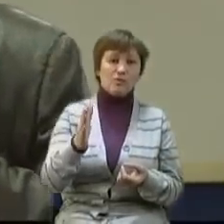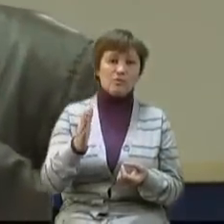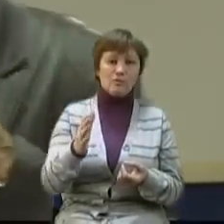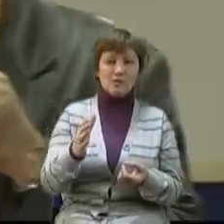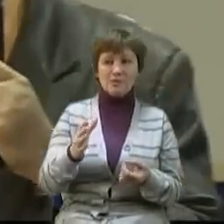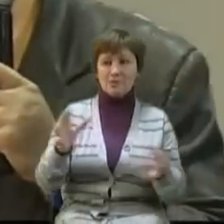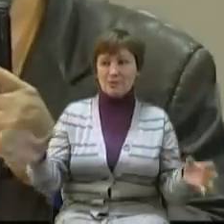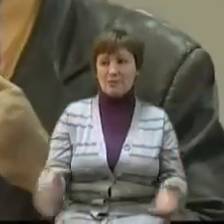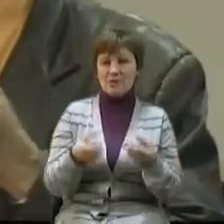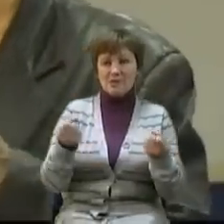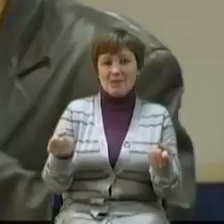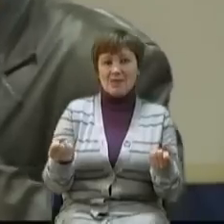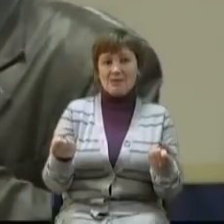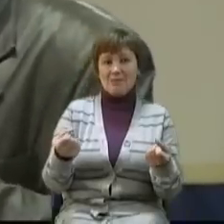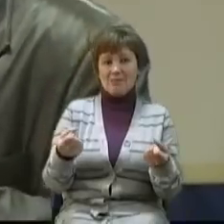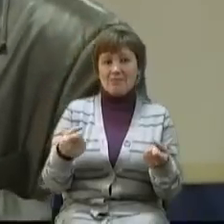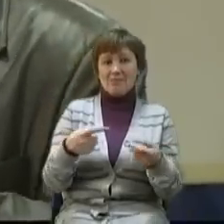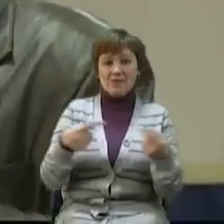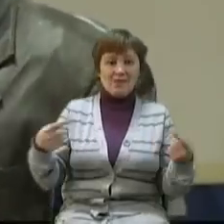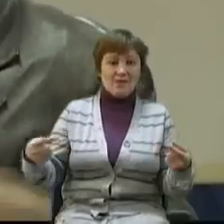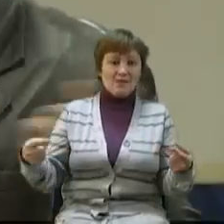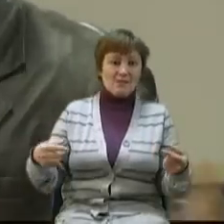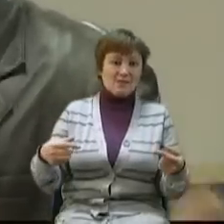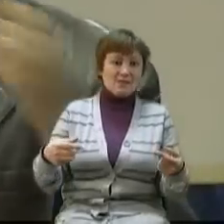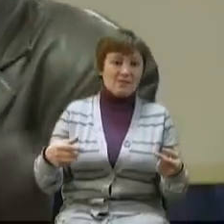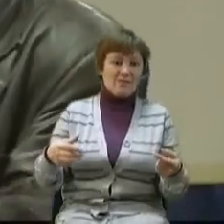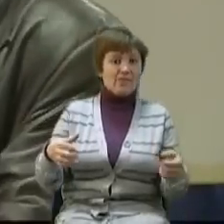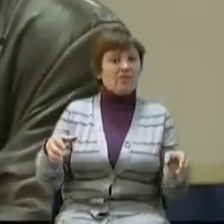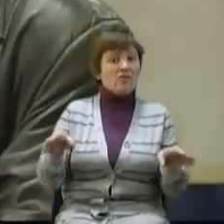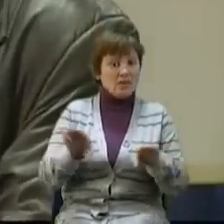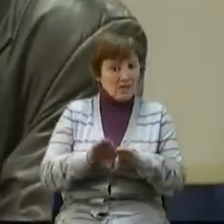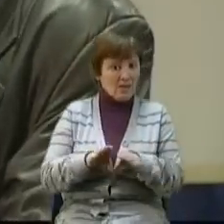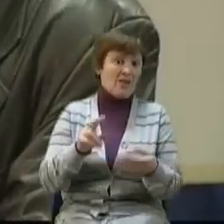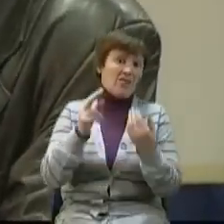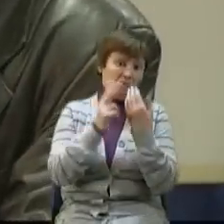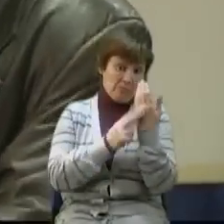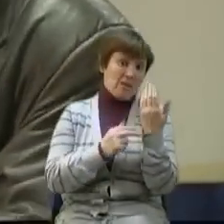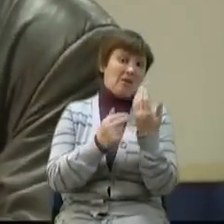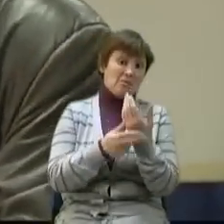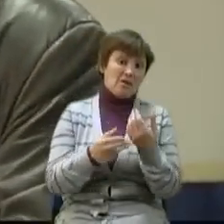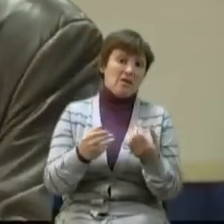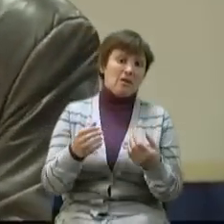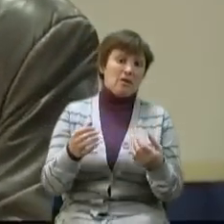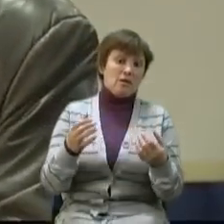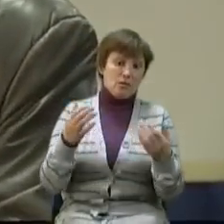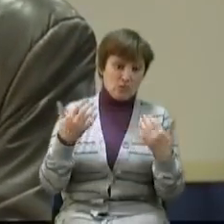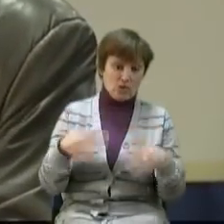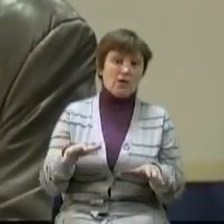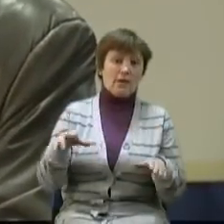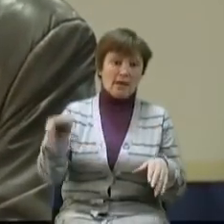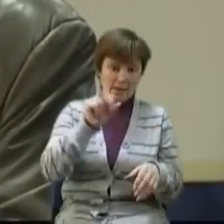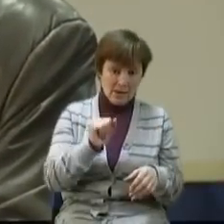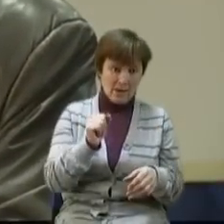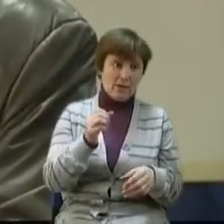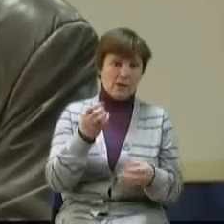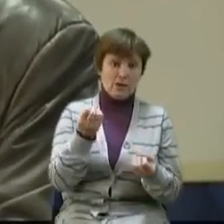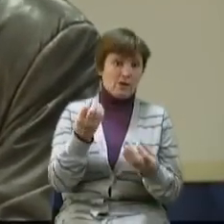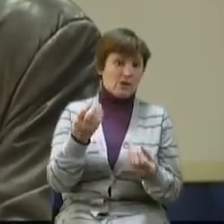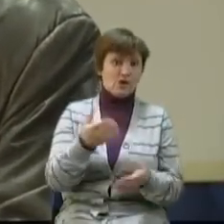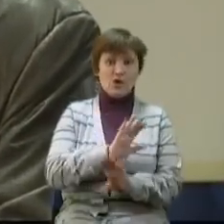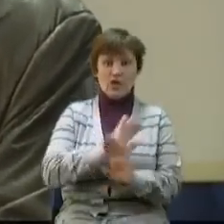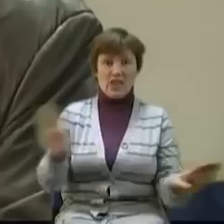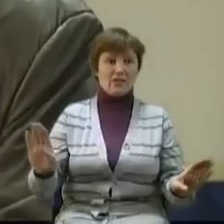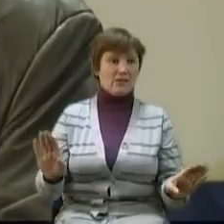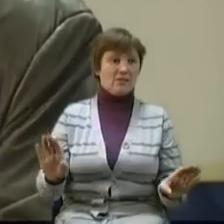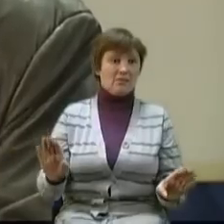будем спасены. И он говорит, вот так в Библии уже да, но еще нет. И мы